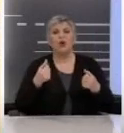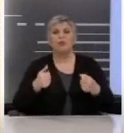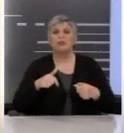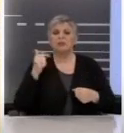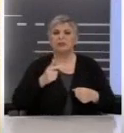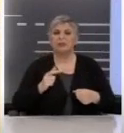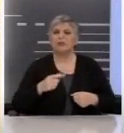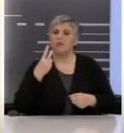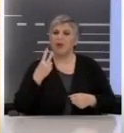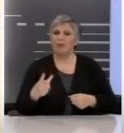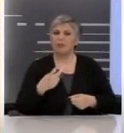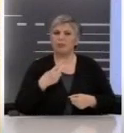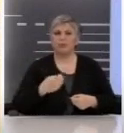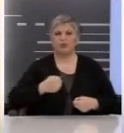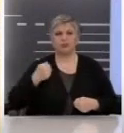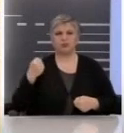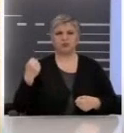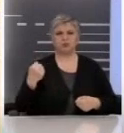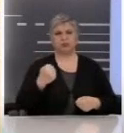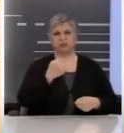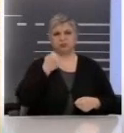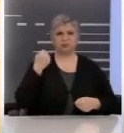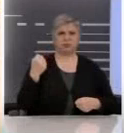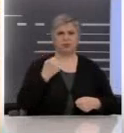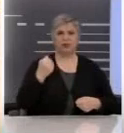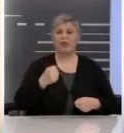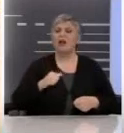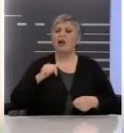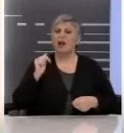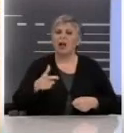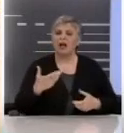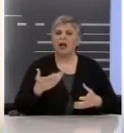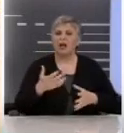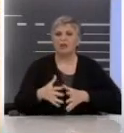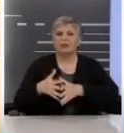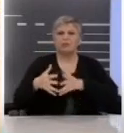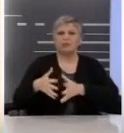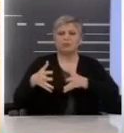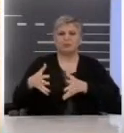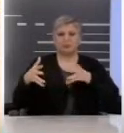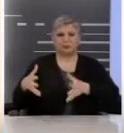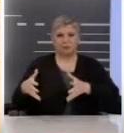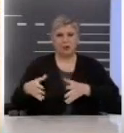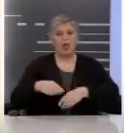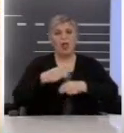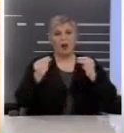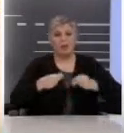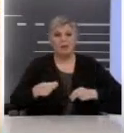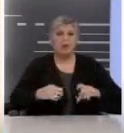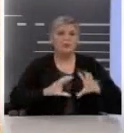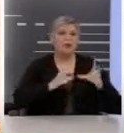φωνές που δεν δίνουν καμία αξιοπιστία στα κόμματα του Ελληνικού Κοινοβουλίου. Ευχαριστώ.